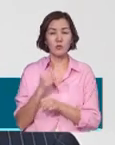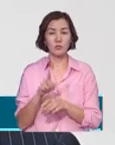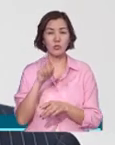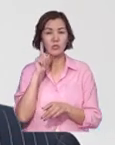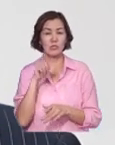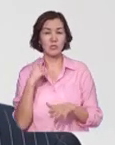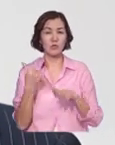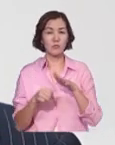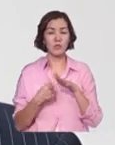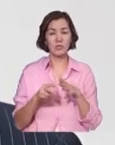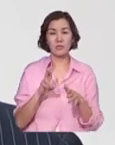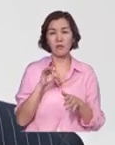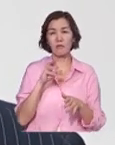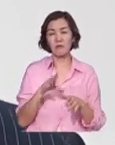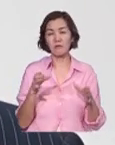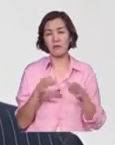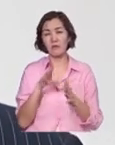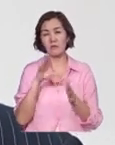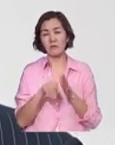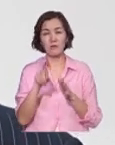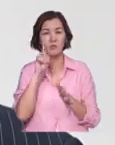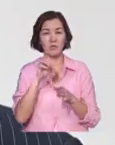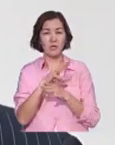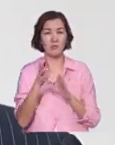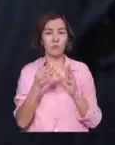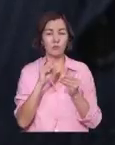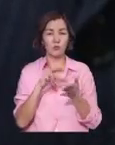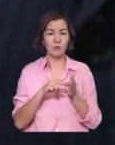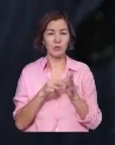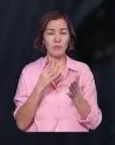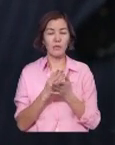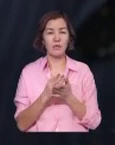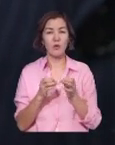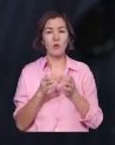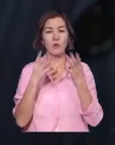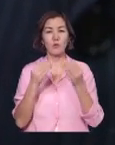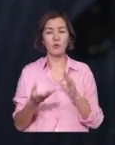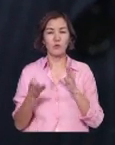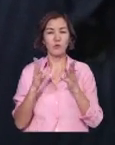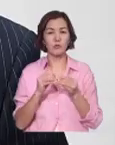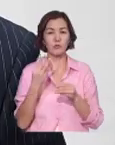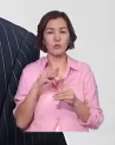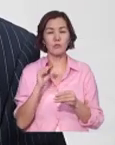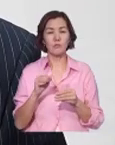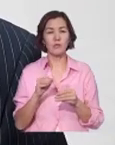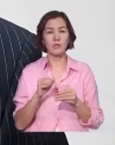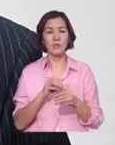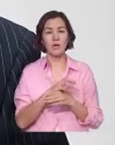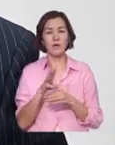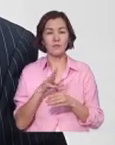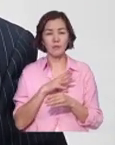және ницанатындағы жастар мен басқа да жастарды қамту жоспарымызда бар. Жалпы 10 күннің ішінде 30 мың жастық тікелей